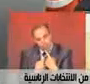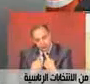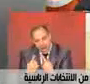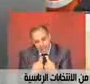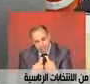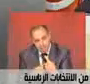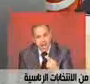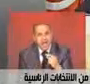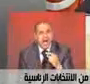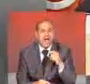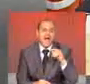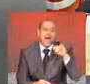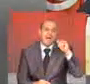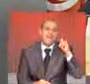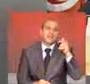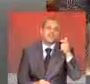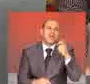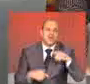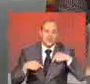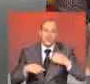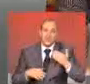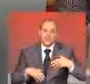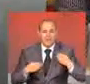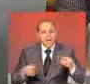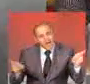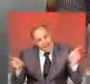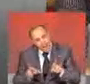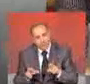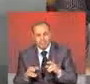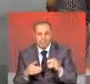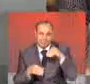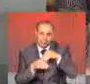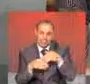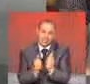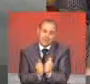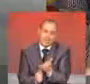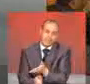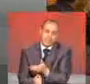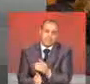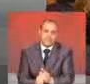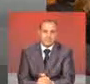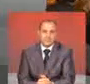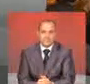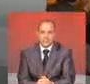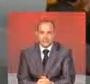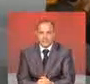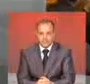حماد الجبالي لإقناعه باستئناف نشاطه ودوره في أطر الحركة.